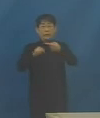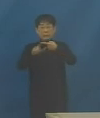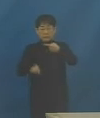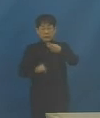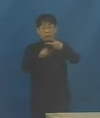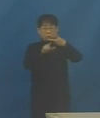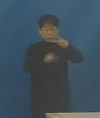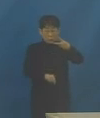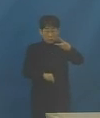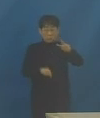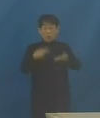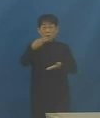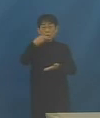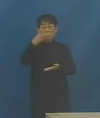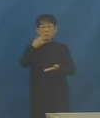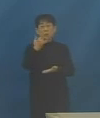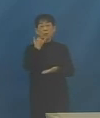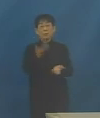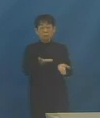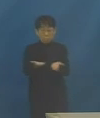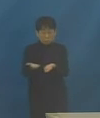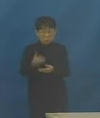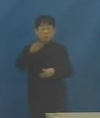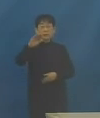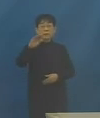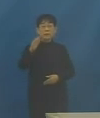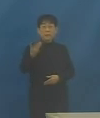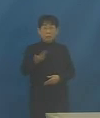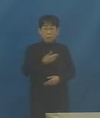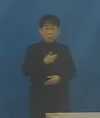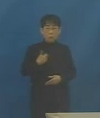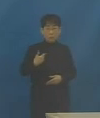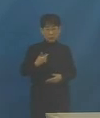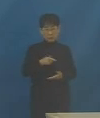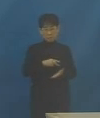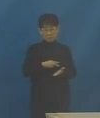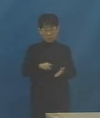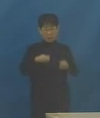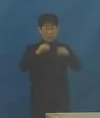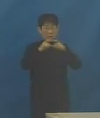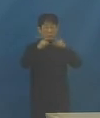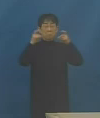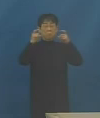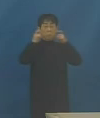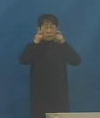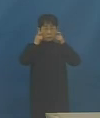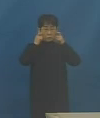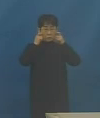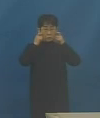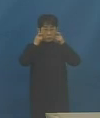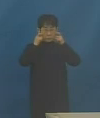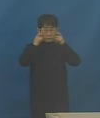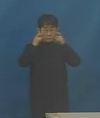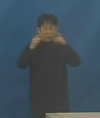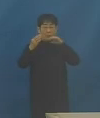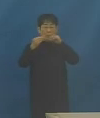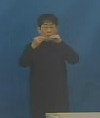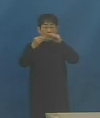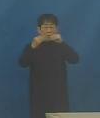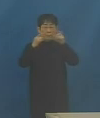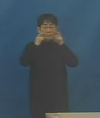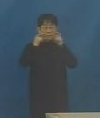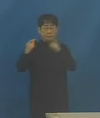なんです食事などしていただいてもいいですができればこうマスクをつけながら外しながらの会食にして